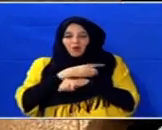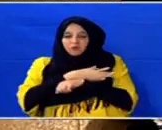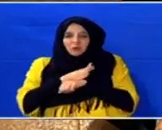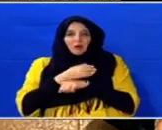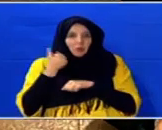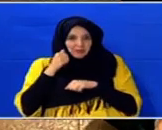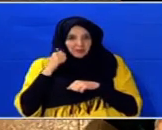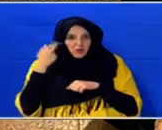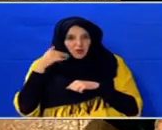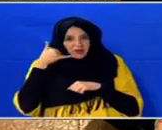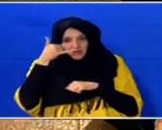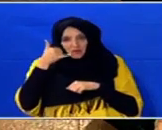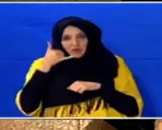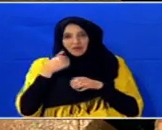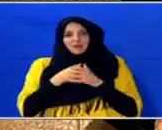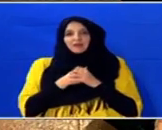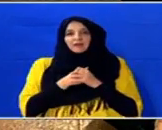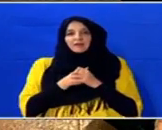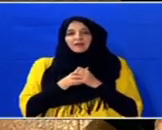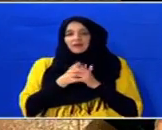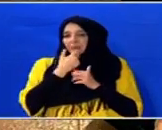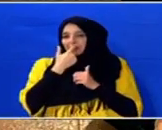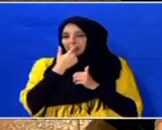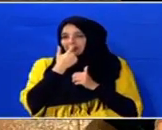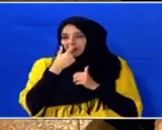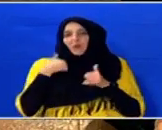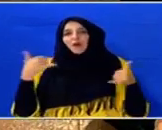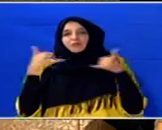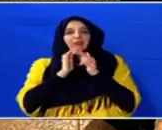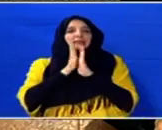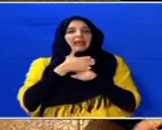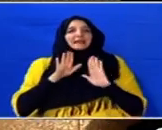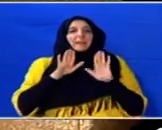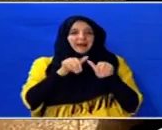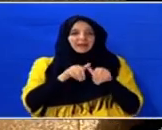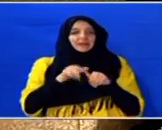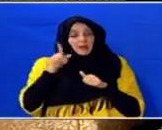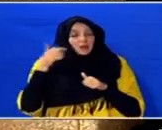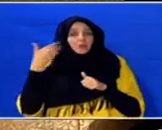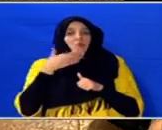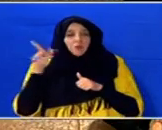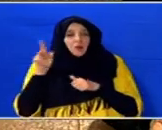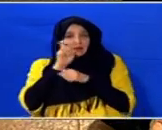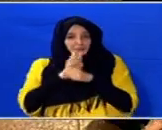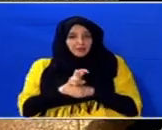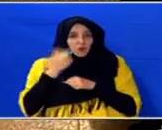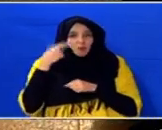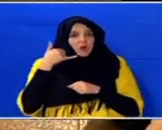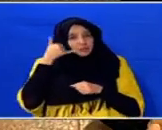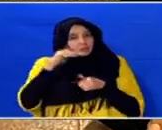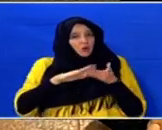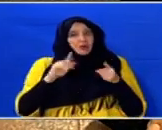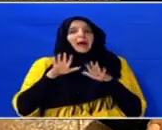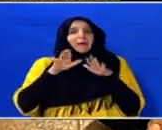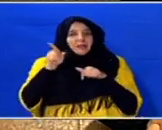مشكل، ربي يحفظك. نمرو الهاتف تاعه ونعيط له من بعد. ما كاش مشكل، خلي رقمك للزملاء وإن شاء الله